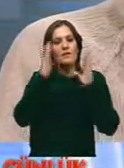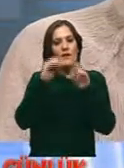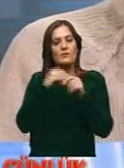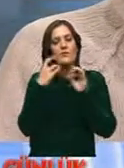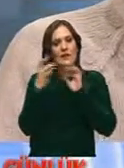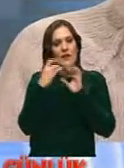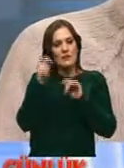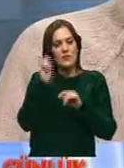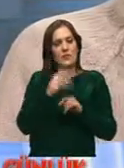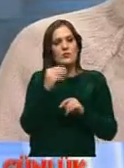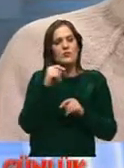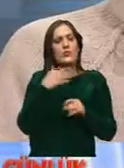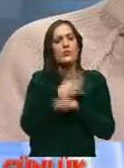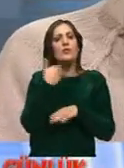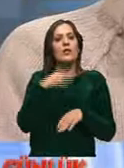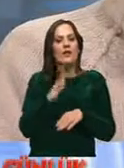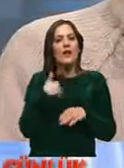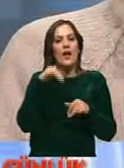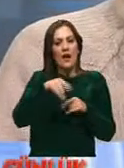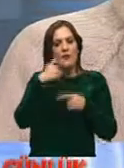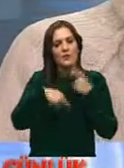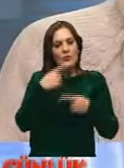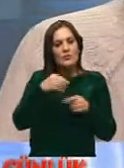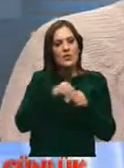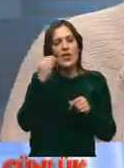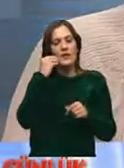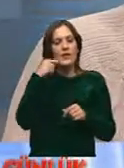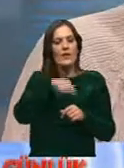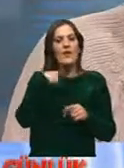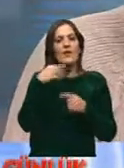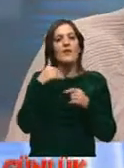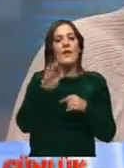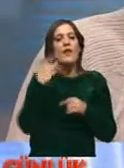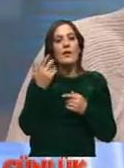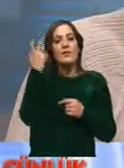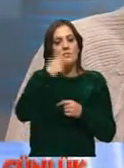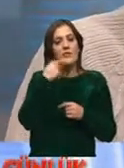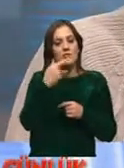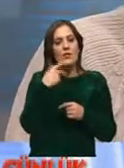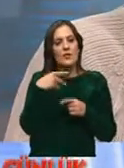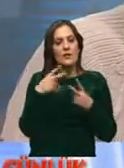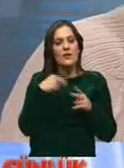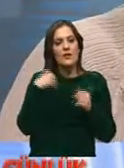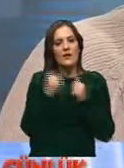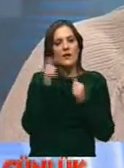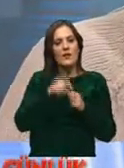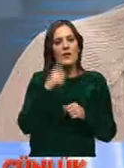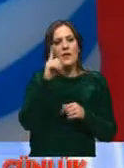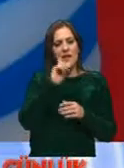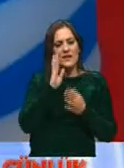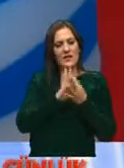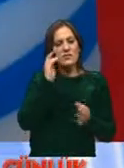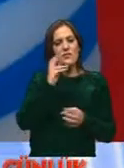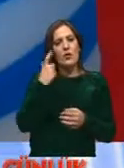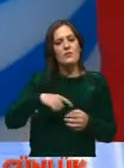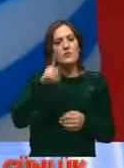Facebook'la iletişim kurmak çok mümkün değil. Yani aynı kuşaklar değiller onlar. Ama şarkı söyleyebilirler yan yana gelip. Bir de kişiye özel